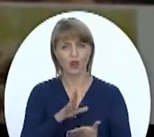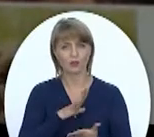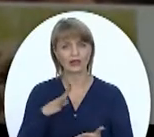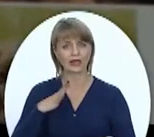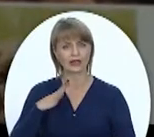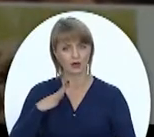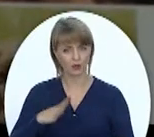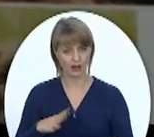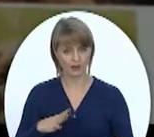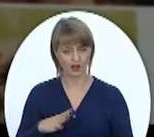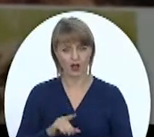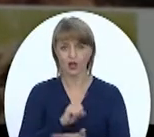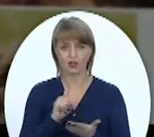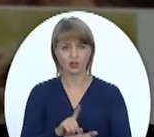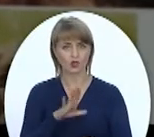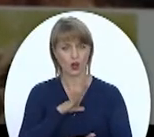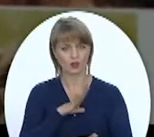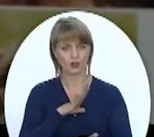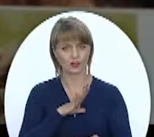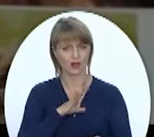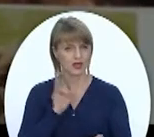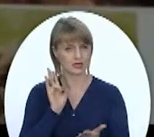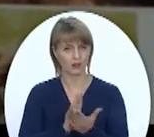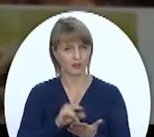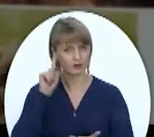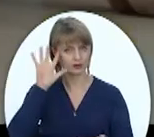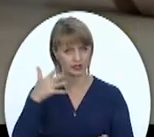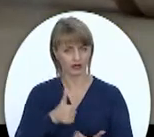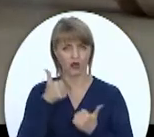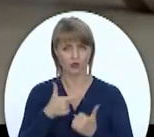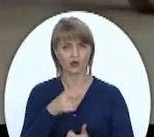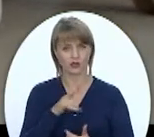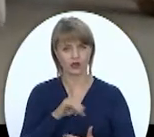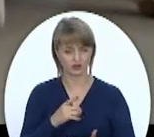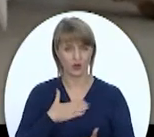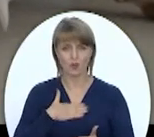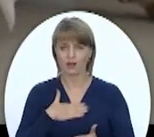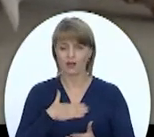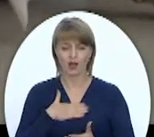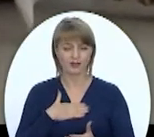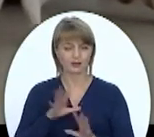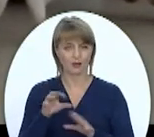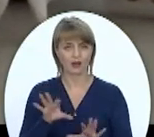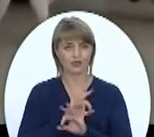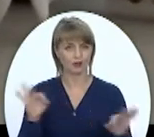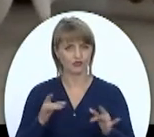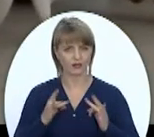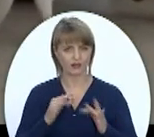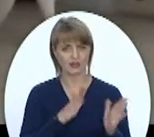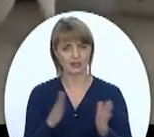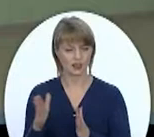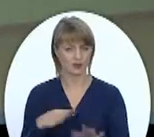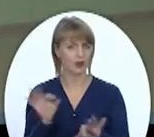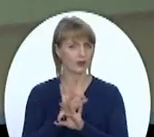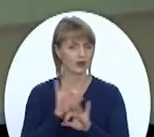быть терпеливой. У нее должна быть стабильная психика, хорошие гены. Мне досталась собака с отличной нервной системой. Она